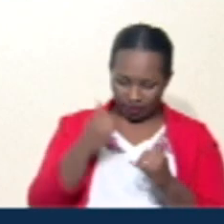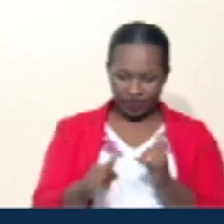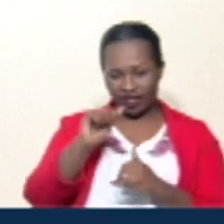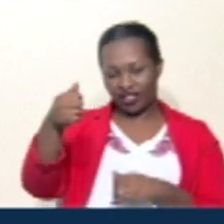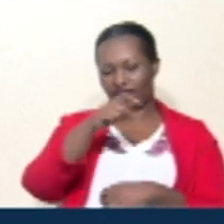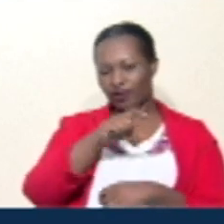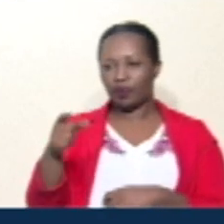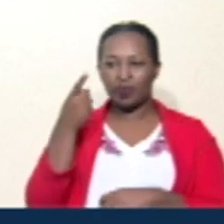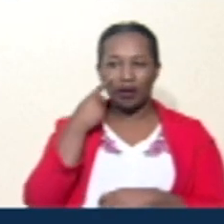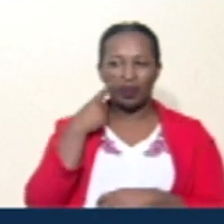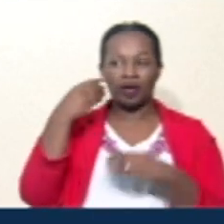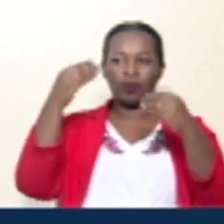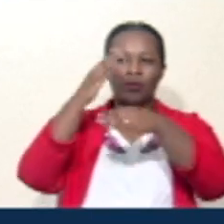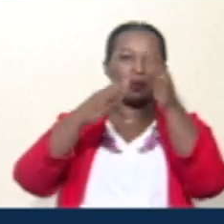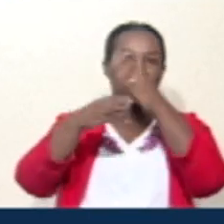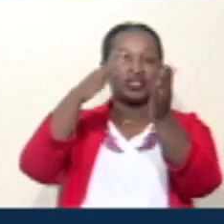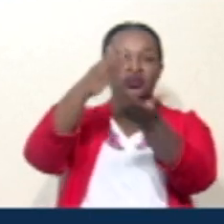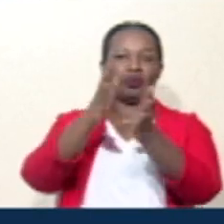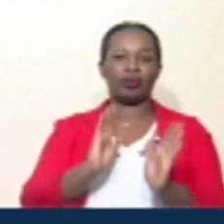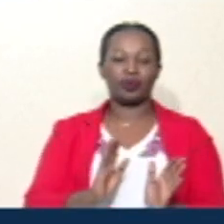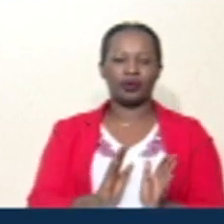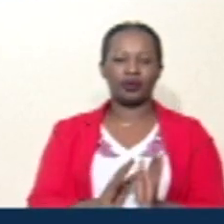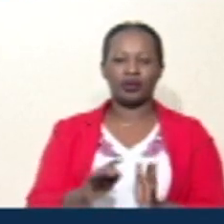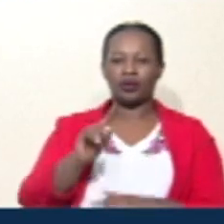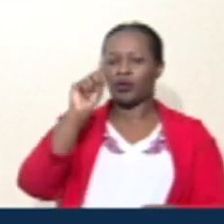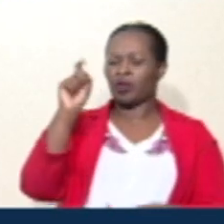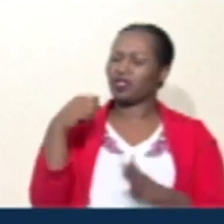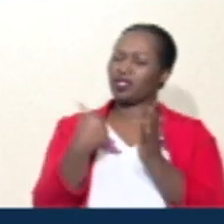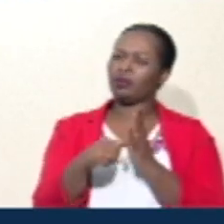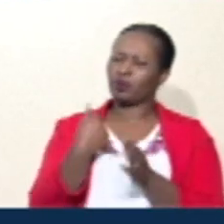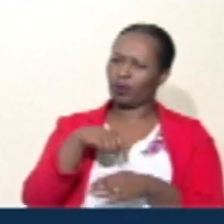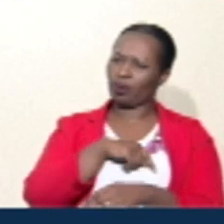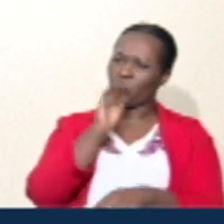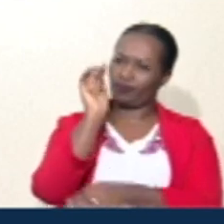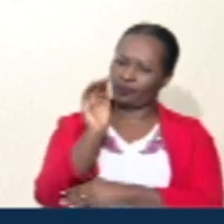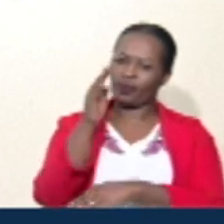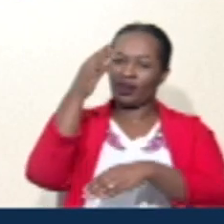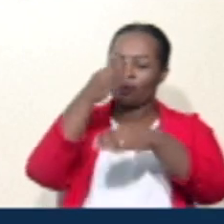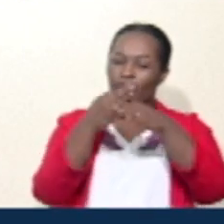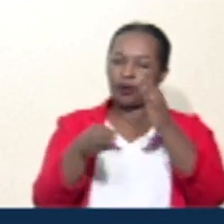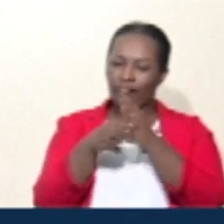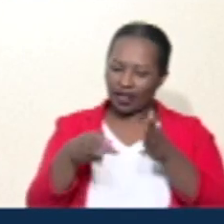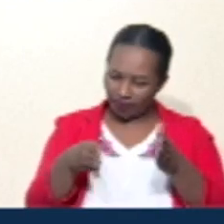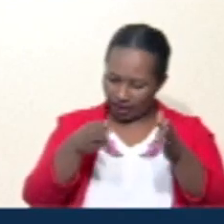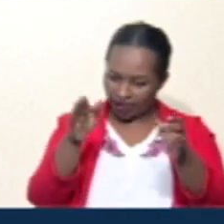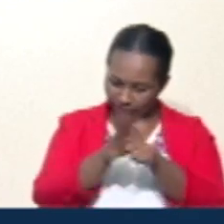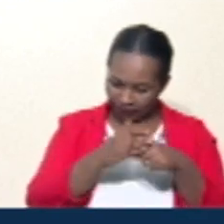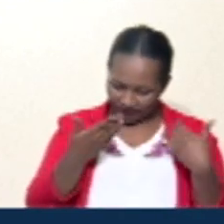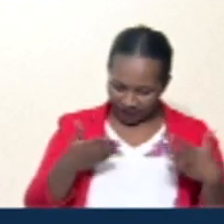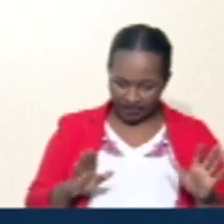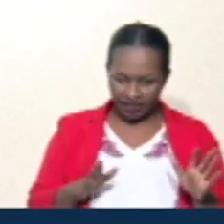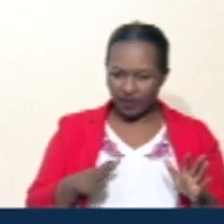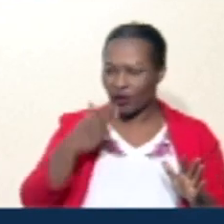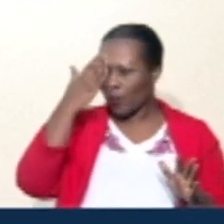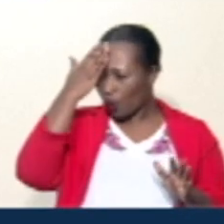cyumweru tukabona isoko barahagaze. None se ubundi ikibazo dufite ko bubaka imihanda ikuzura,